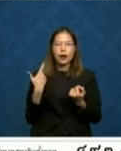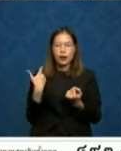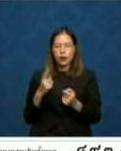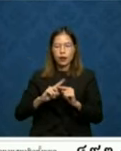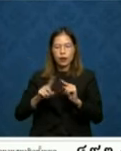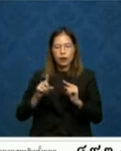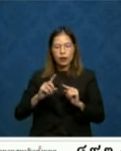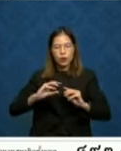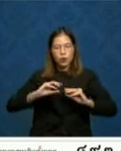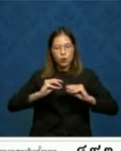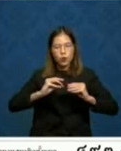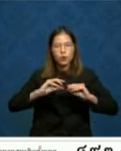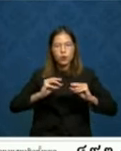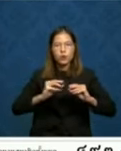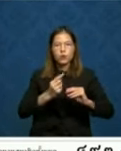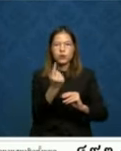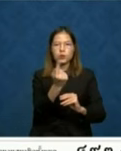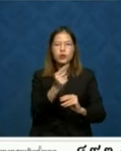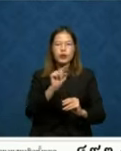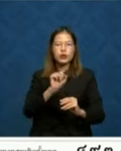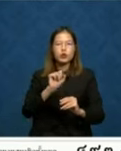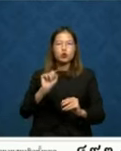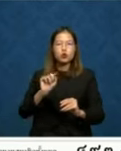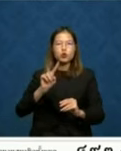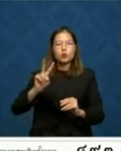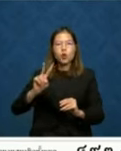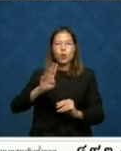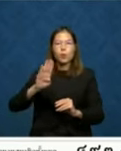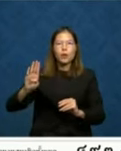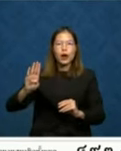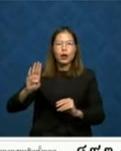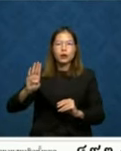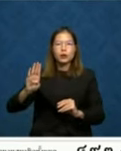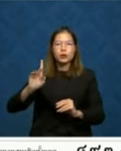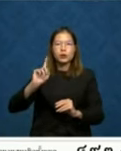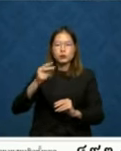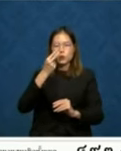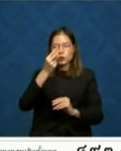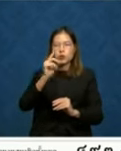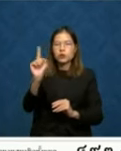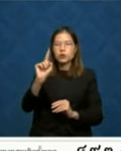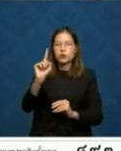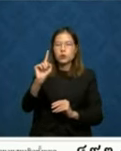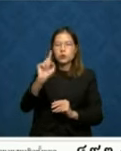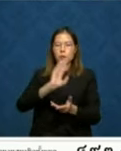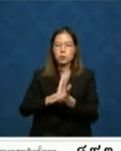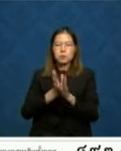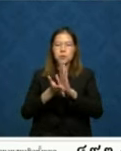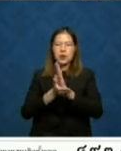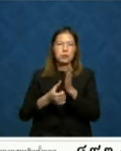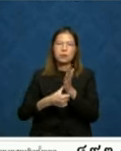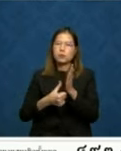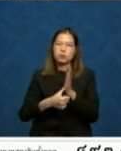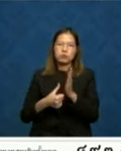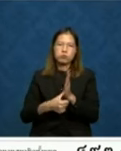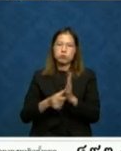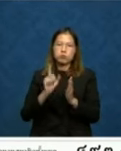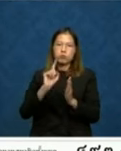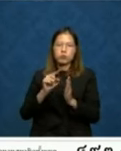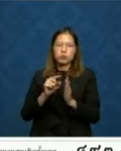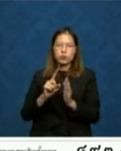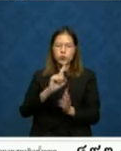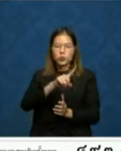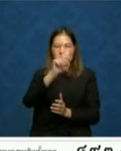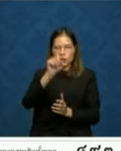าณนี่มวลนึงนี่ครับ 1.2 บาทครับนี่แสดงให้เห็นว่าการปรับอัตราภาษีแบบนี้มันก็มีข้อส